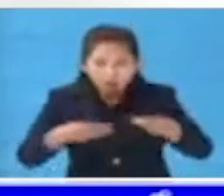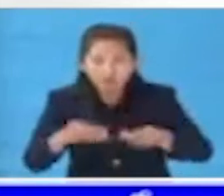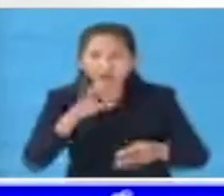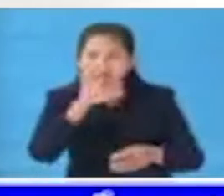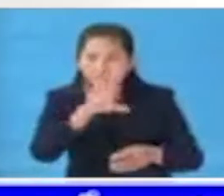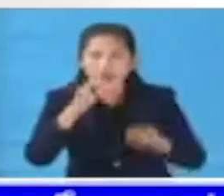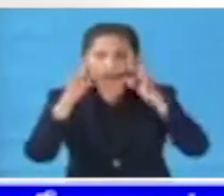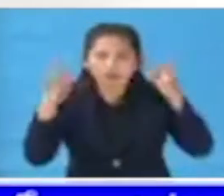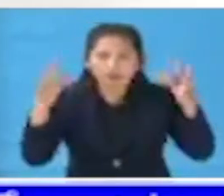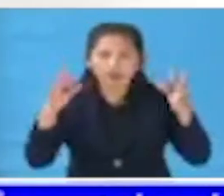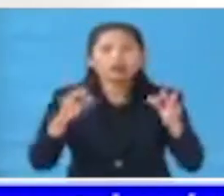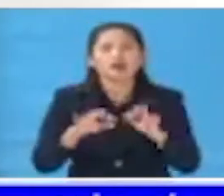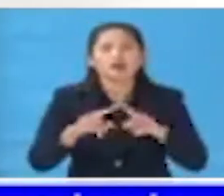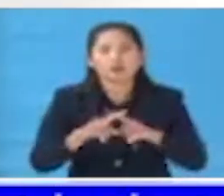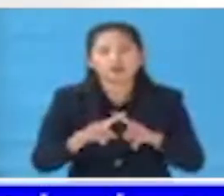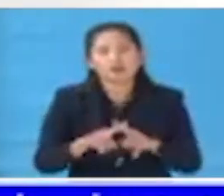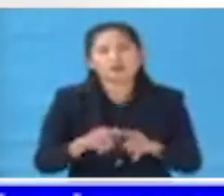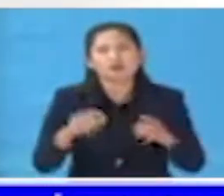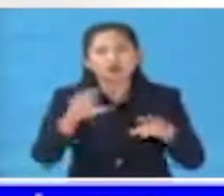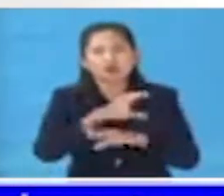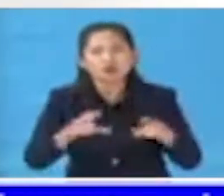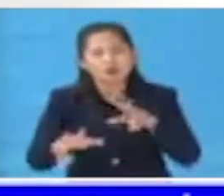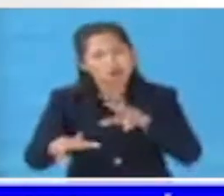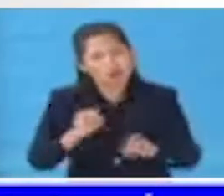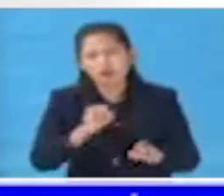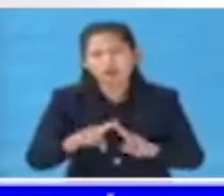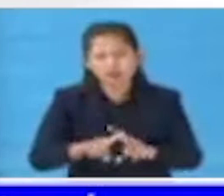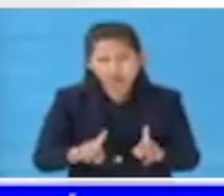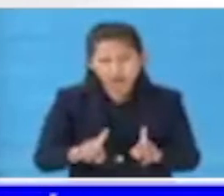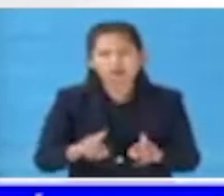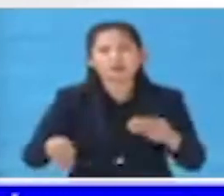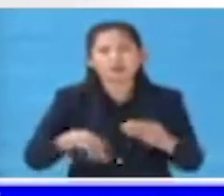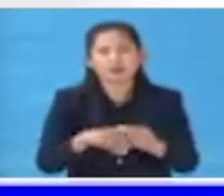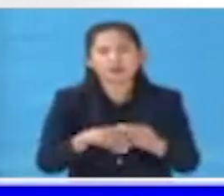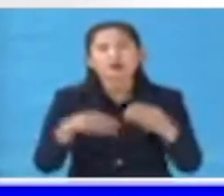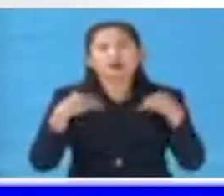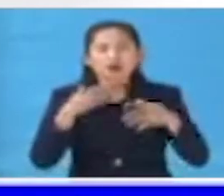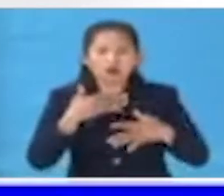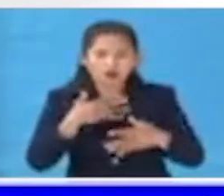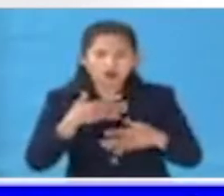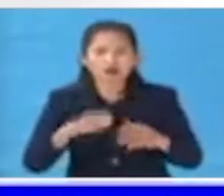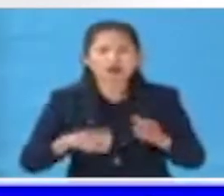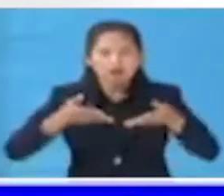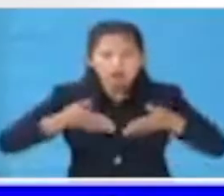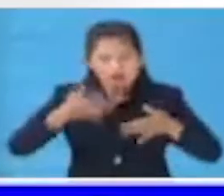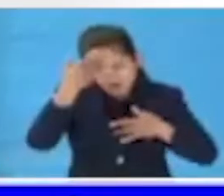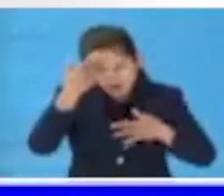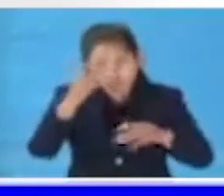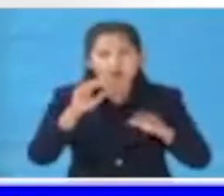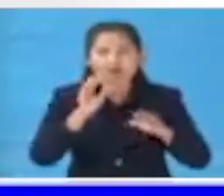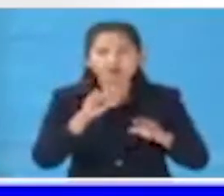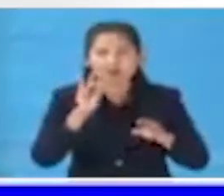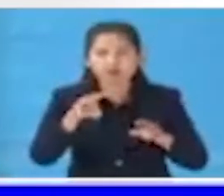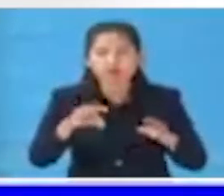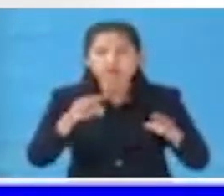សត្វឆ្កែឆ្មានេះវាមិនត្រឹមតែជាអំពើសាហាវព្រៃផ្សៃប៉ុណ្ណោះទេតែថែមទាំងបង្កហានិភ័យដល់ការកើតមានជំងឺពីសត្វ